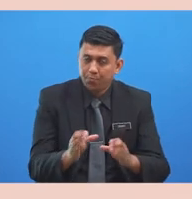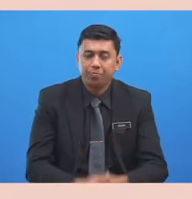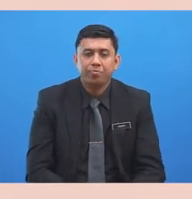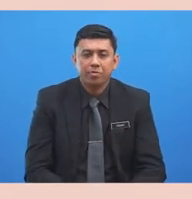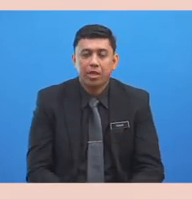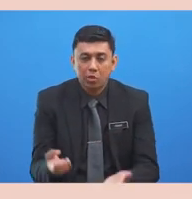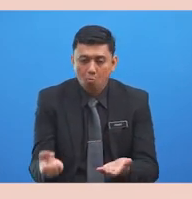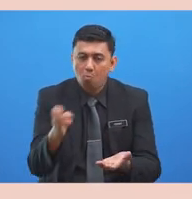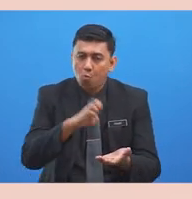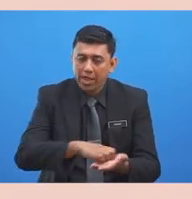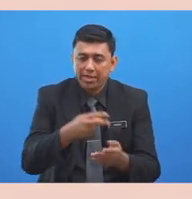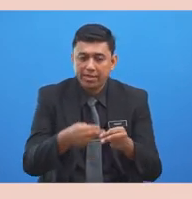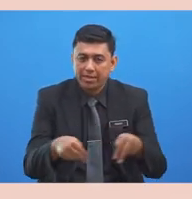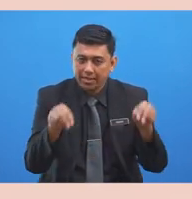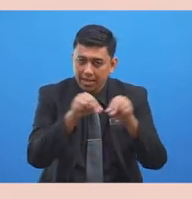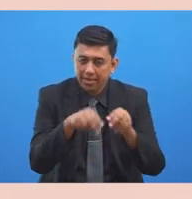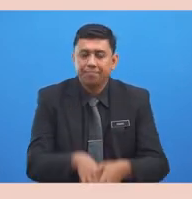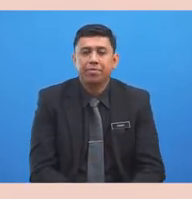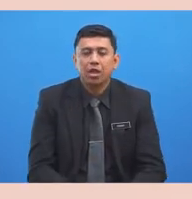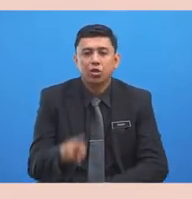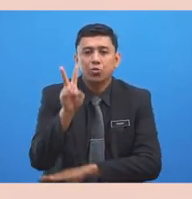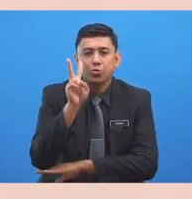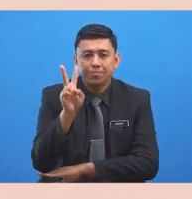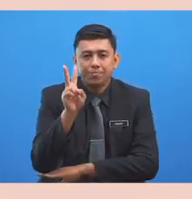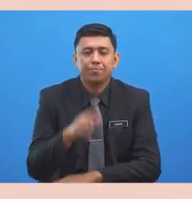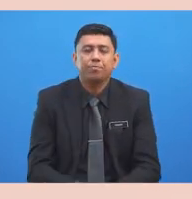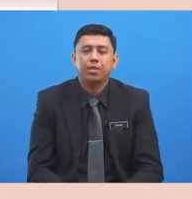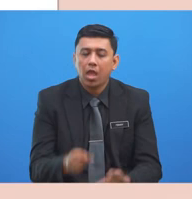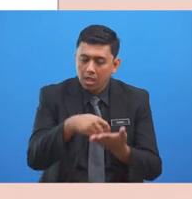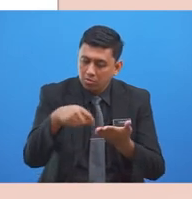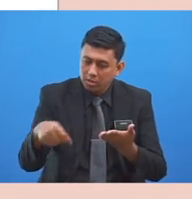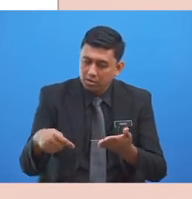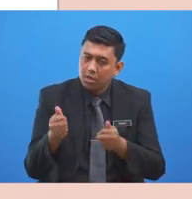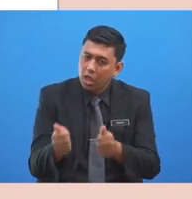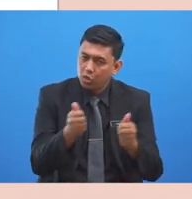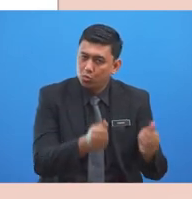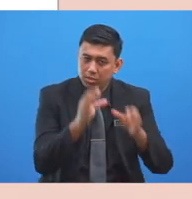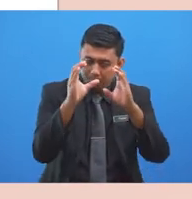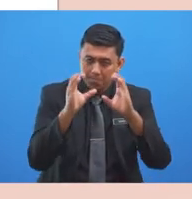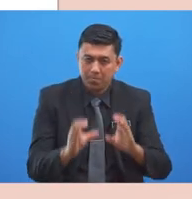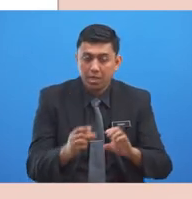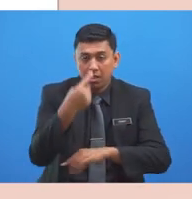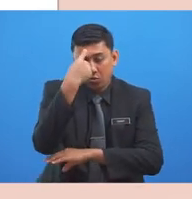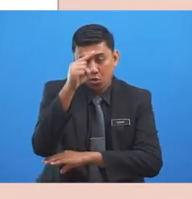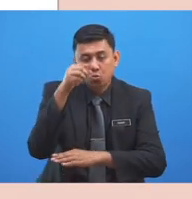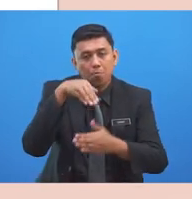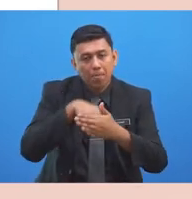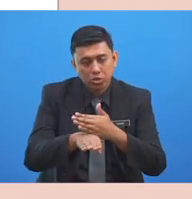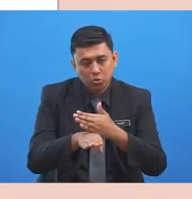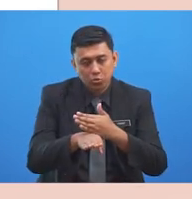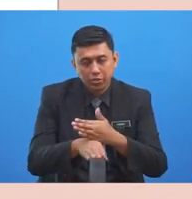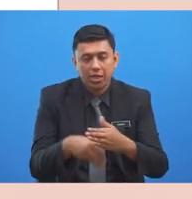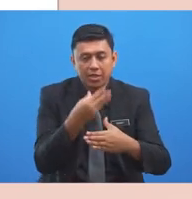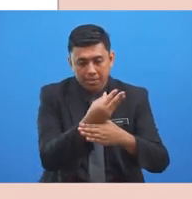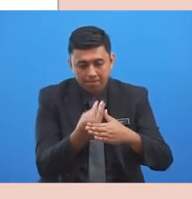diumpukkan nilai. Yang kedua, menulis atau cara untuk memasukkan